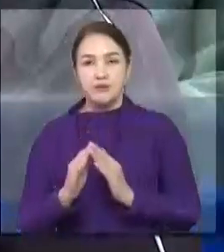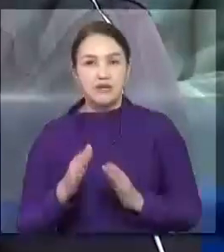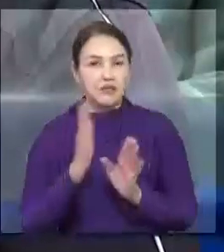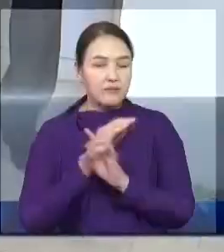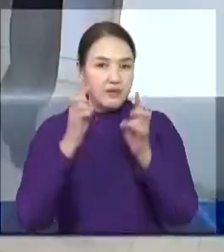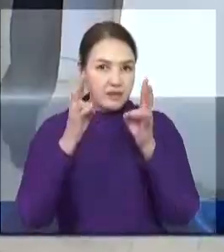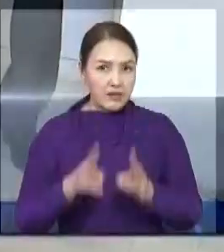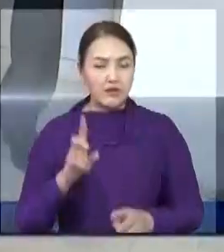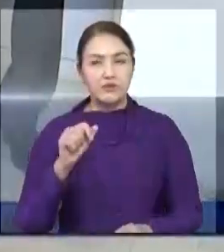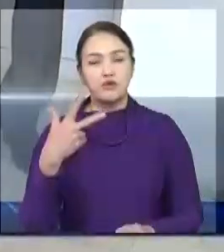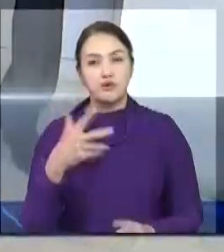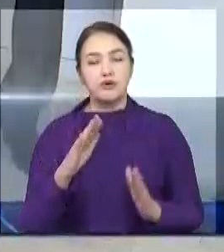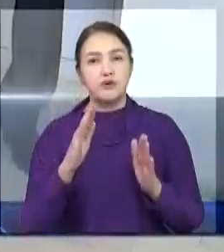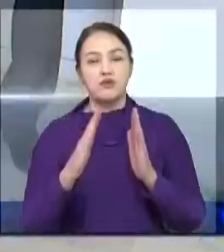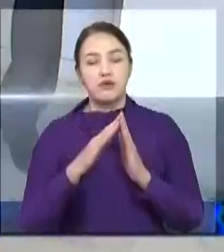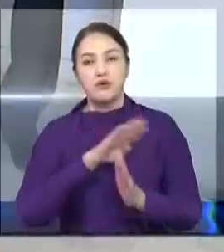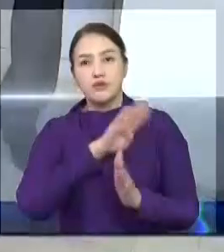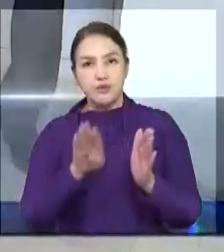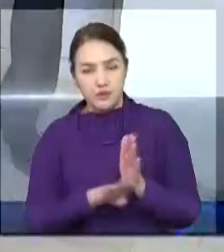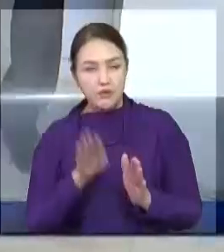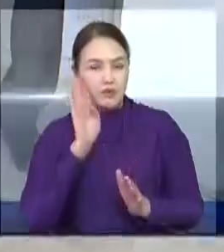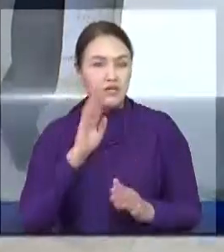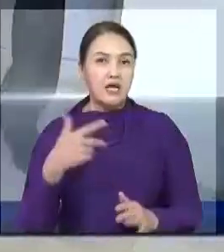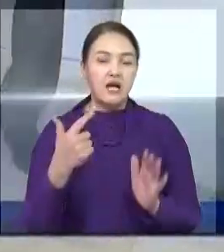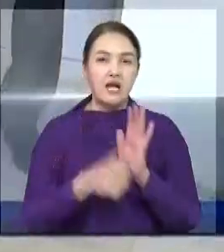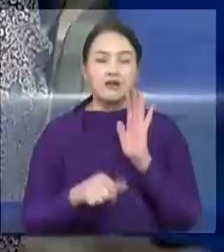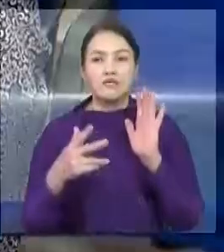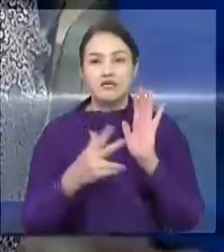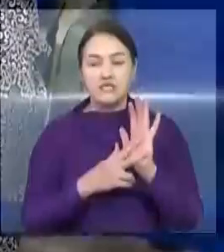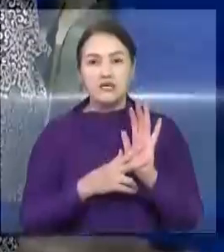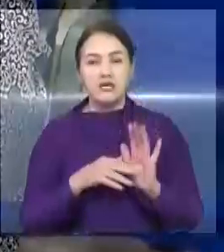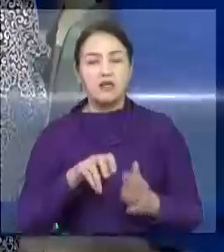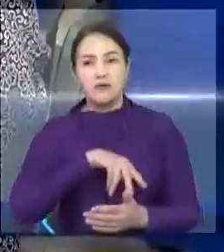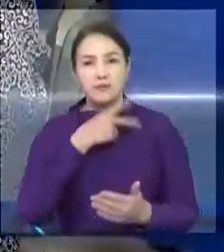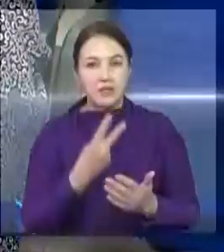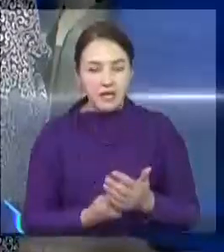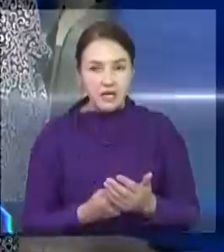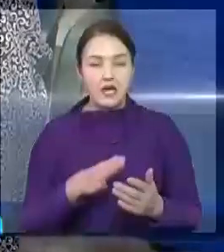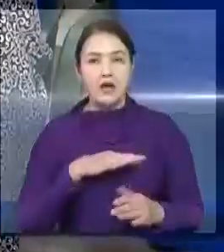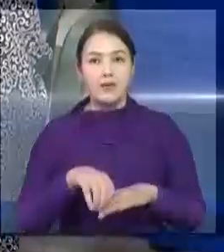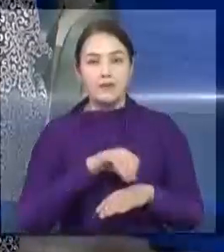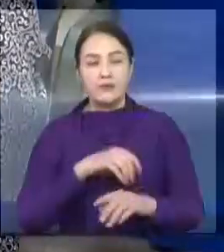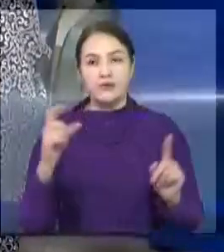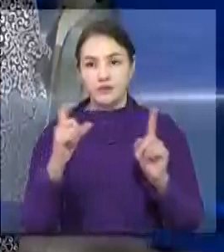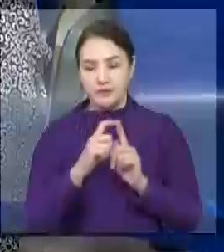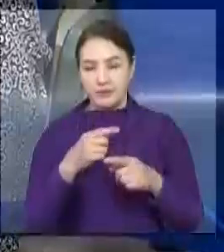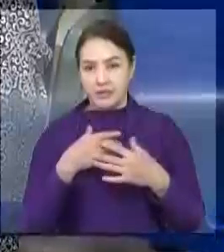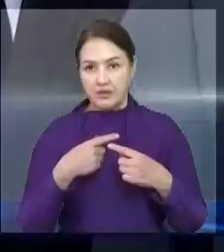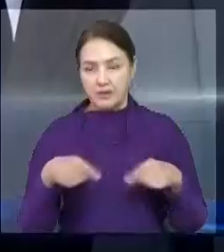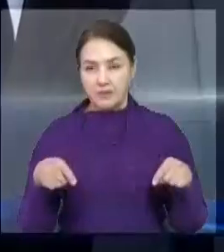кезінде 103 үй су астында қалды. Оның 68-інің сау тамтығы қалмаған. Аудан әкімі өз сөзінде кем